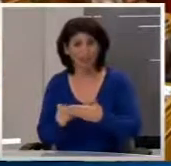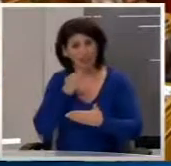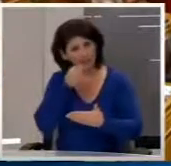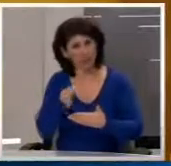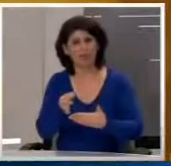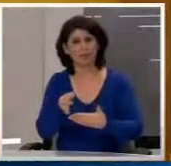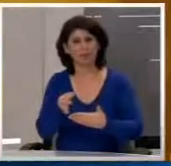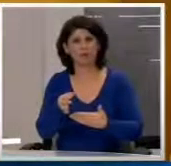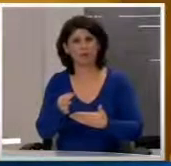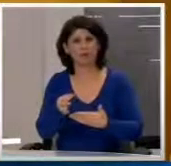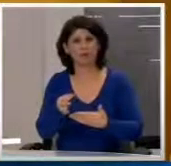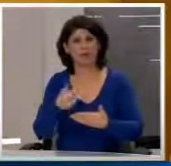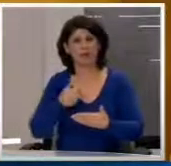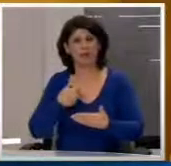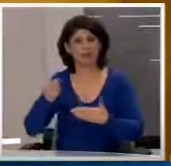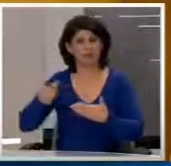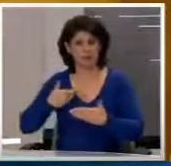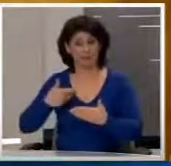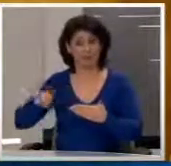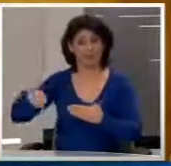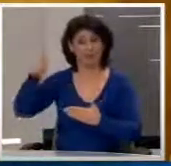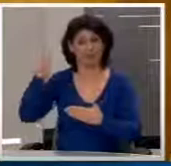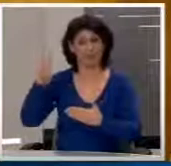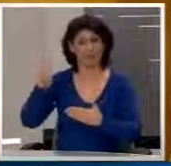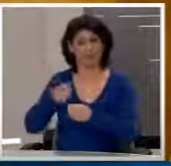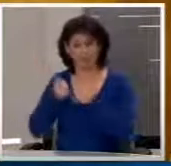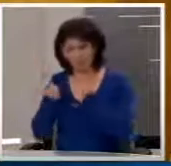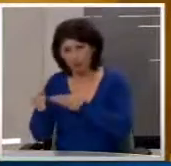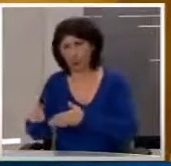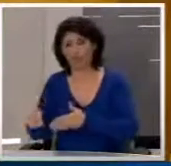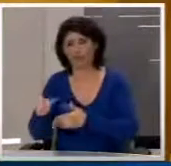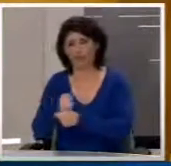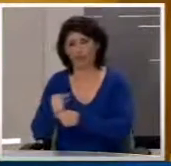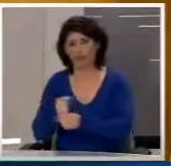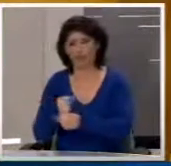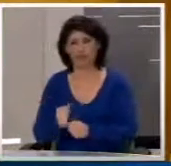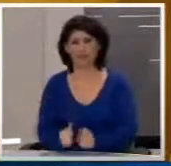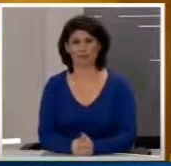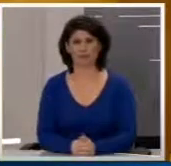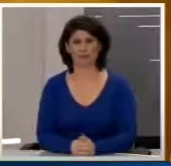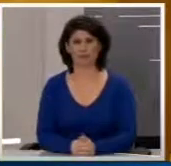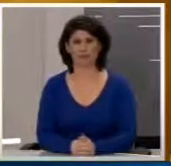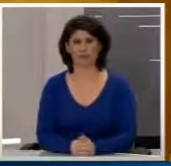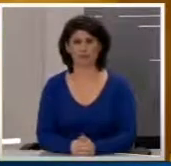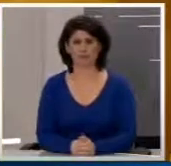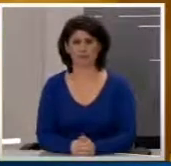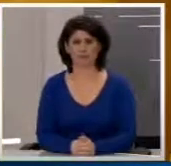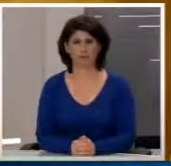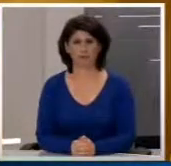ότι εμείς αυξήσαμε τη δαπάνη στα συγκεκριμένα φάρμακα της συγκεκριμένης